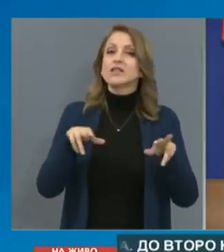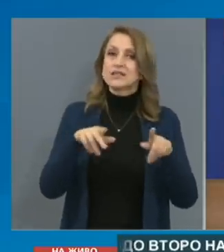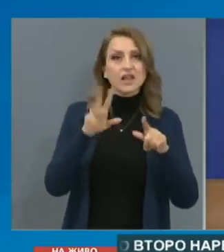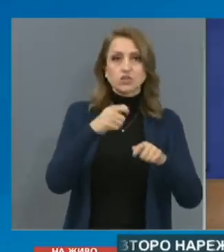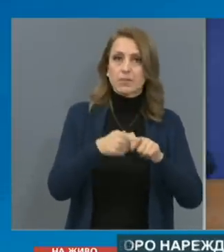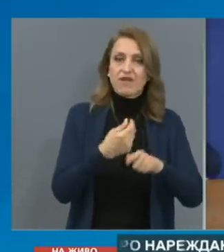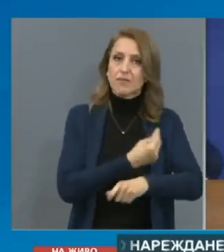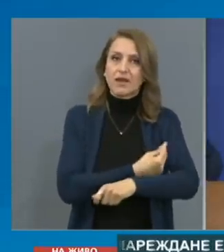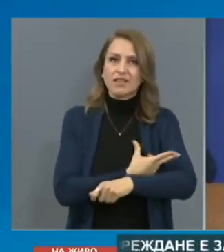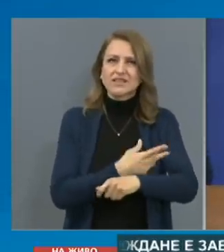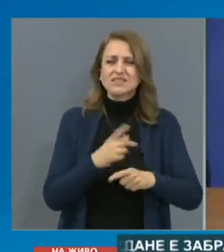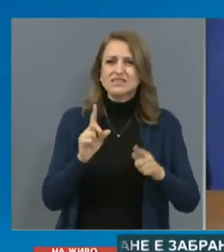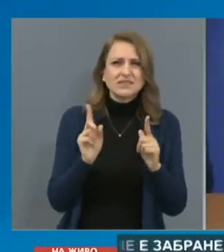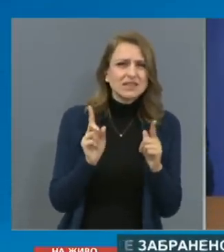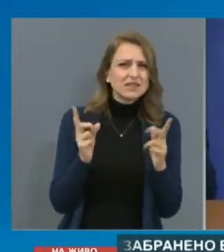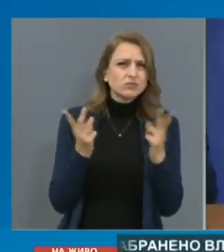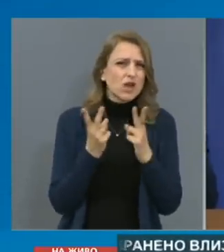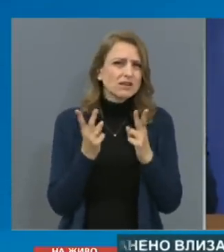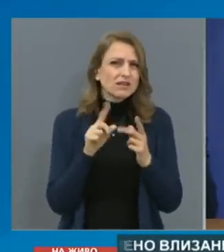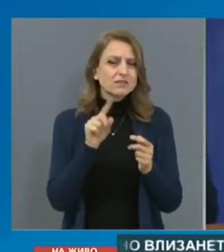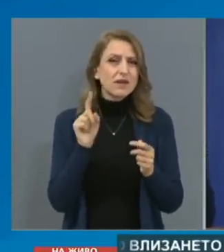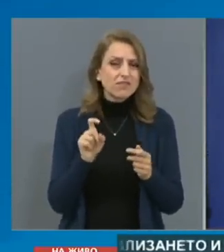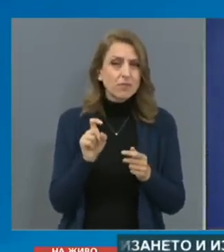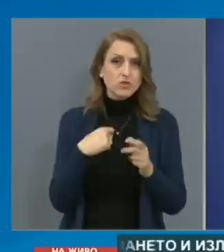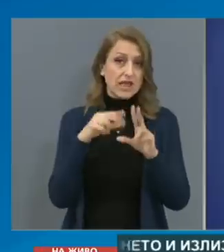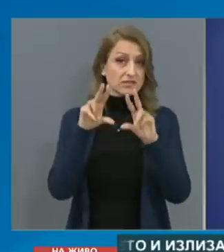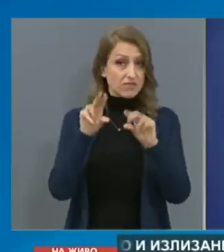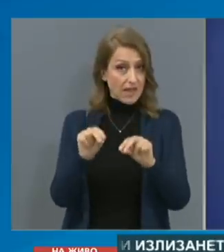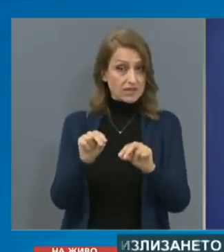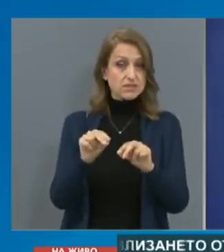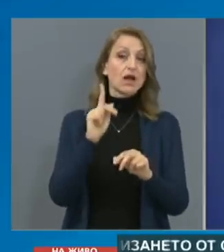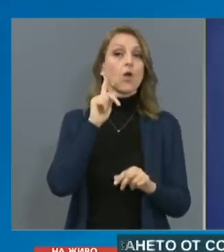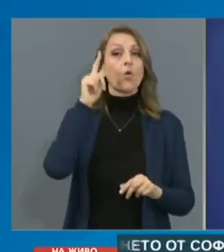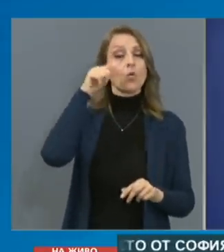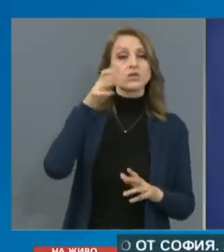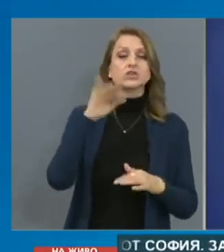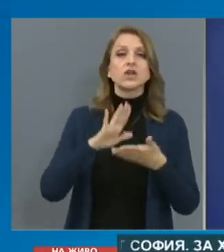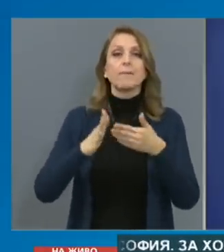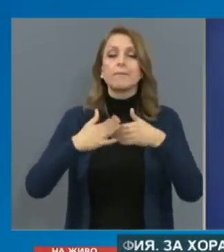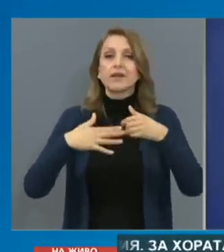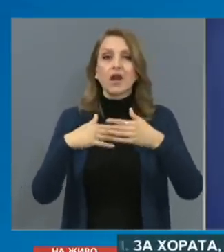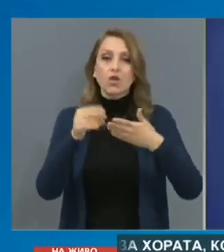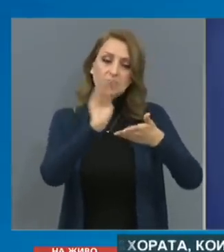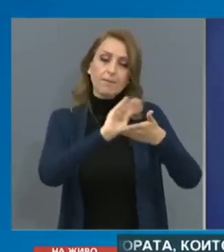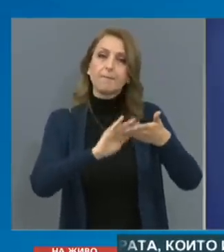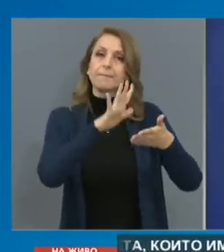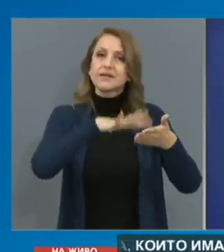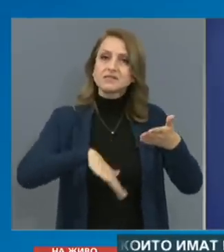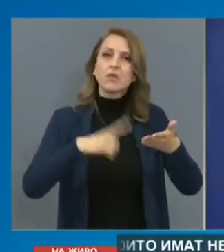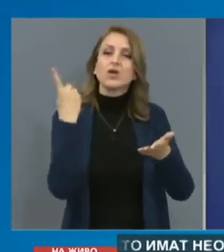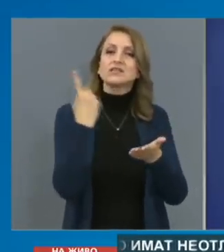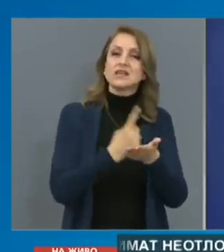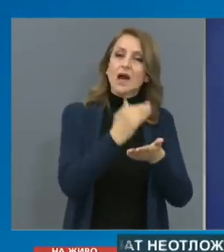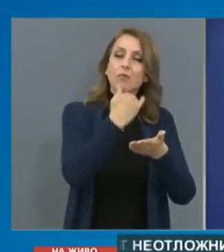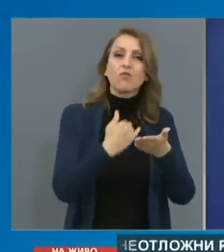Не мисля, че разбрах съвсем втората част на въпроса. Аз ви казах, че утре ще бъде подготвено писмото и заповедта за стартирането на женските